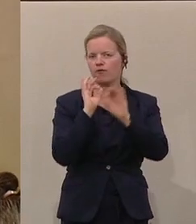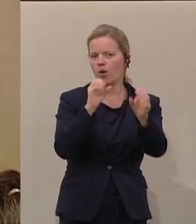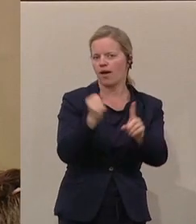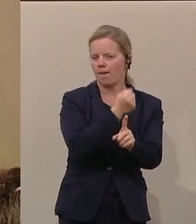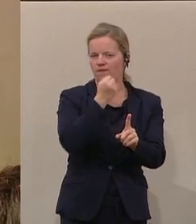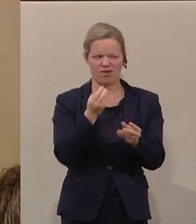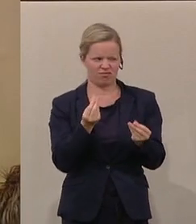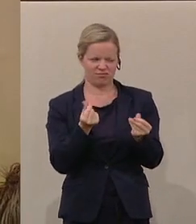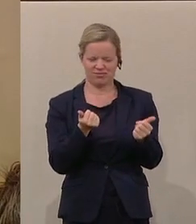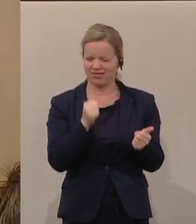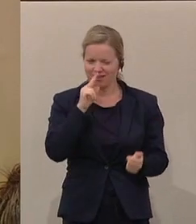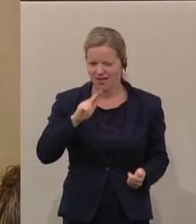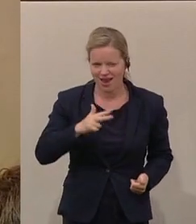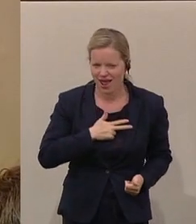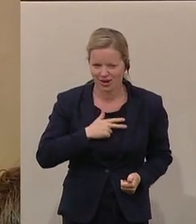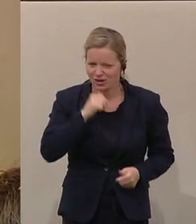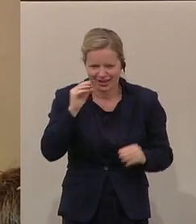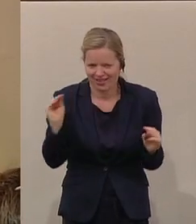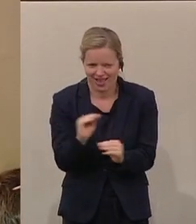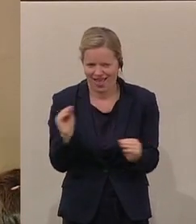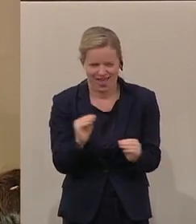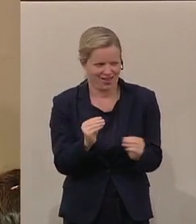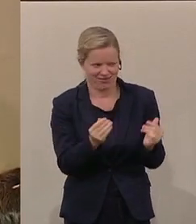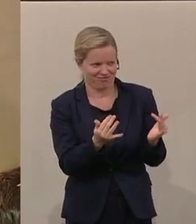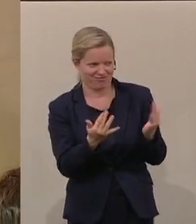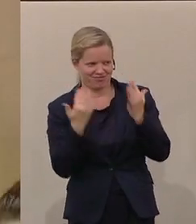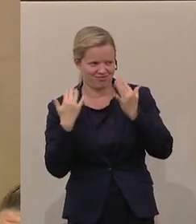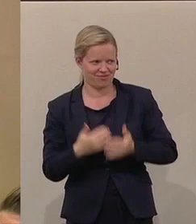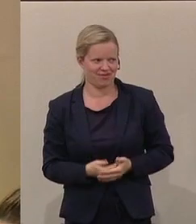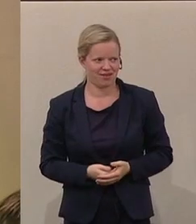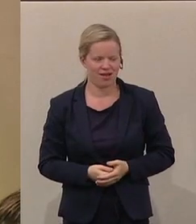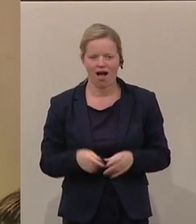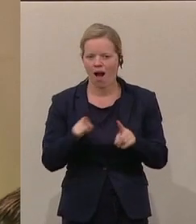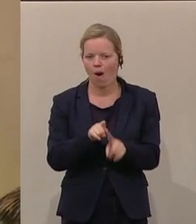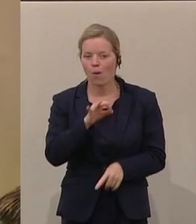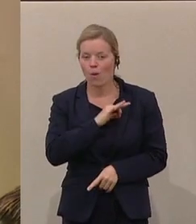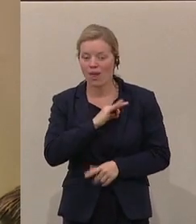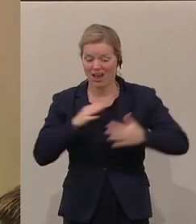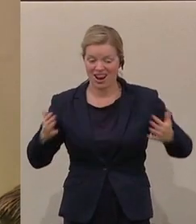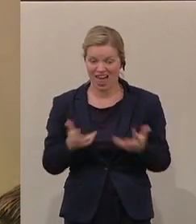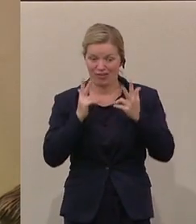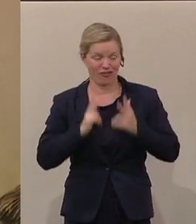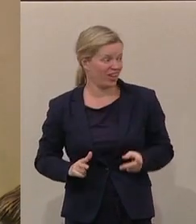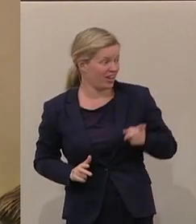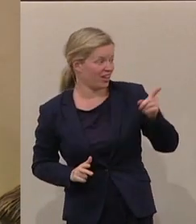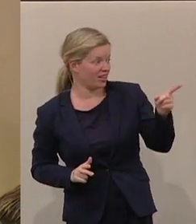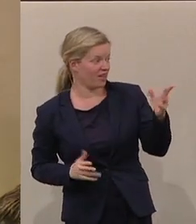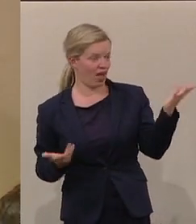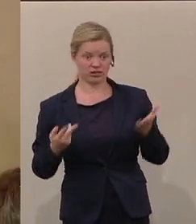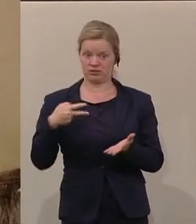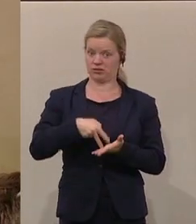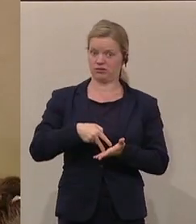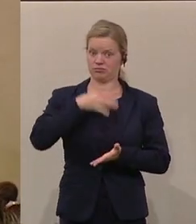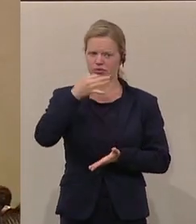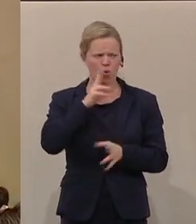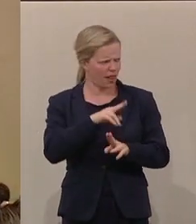auch nicht ehrlich und das ist auch nicht authentisch rübergekommen. Im Übrigen auch bei Ihnen, Herr Kollege Leichtfried, das, was Sie heute aufgeführt haben, Sie sind normalerweise ein